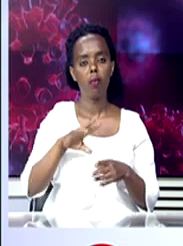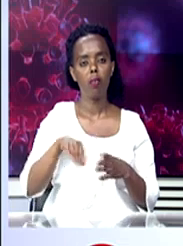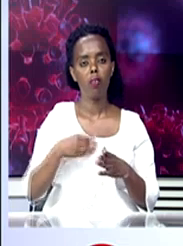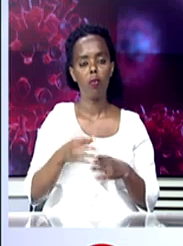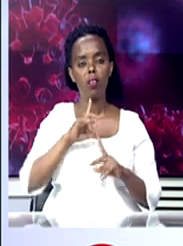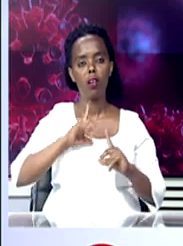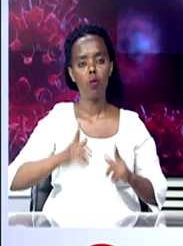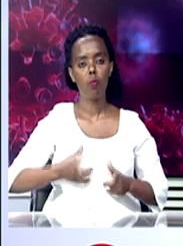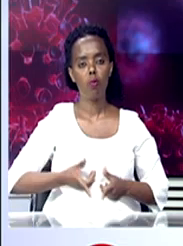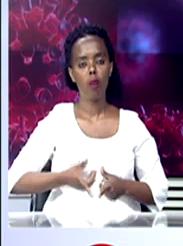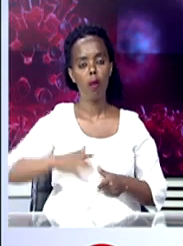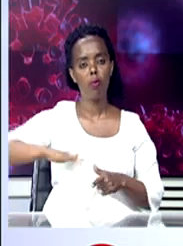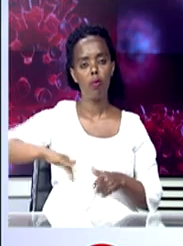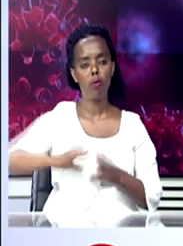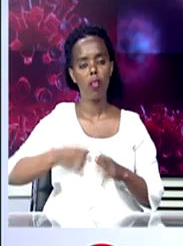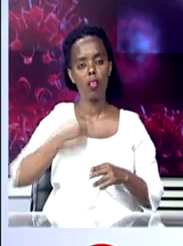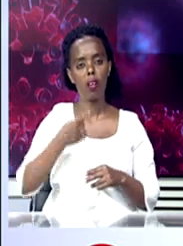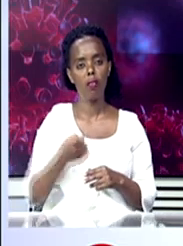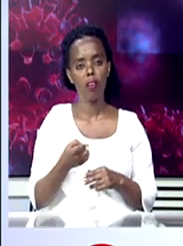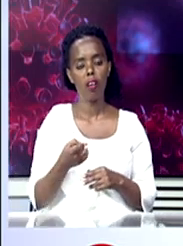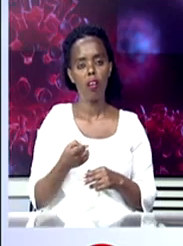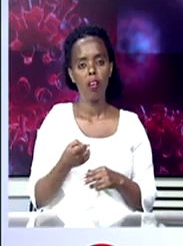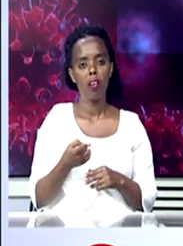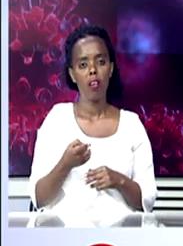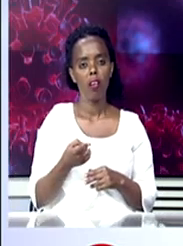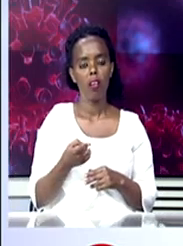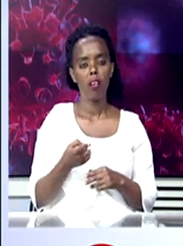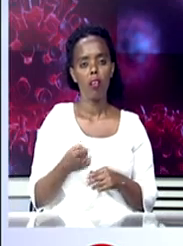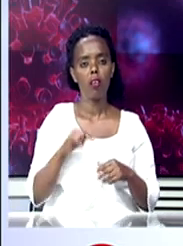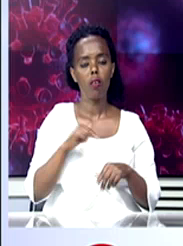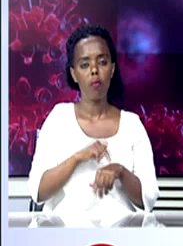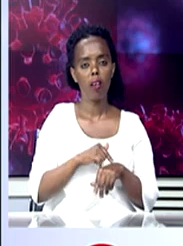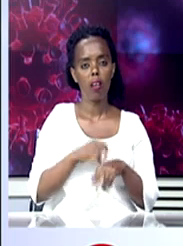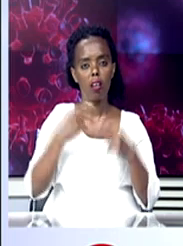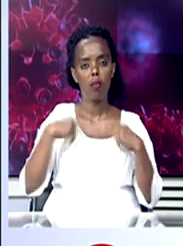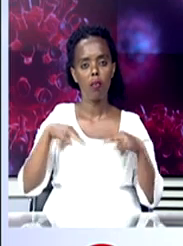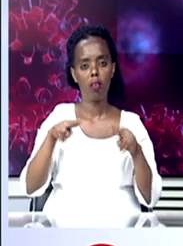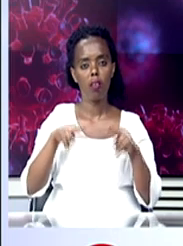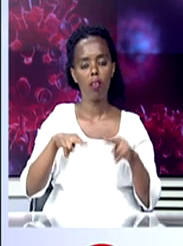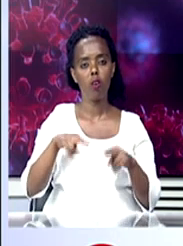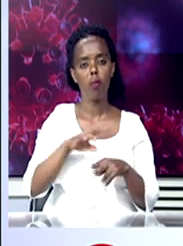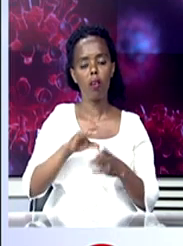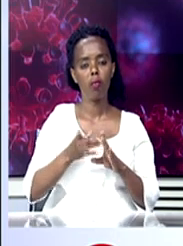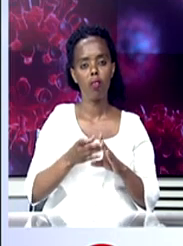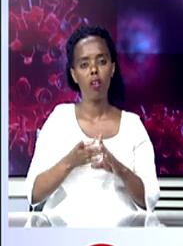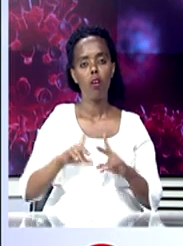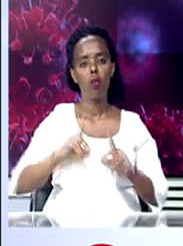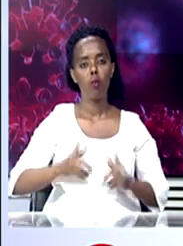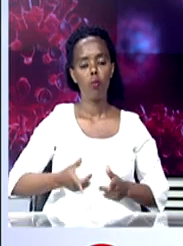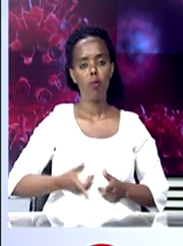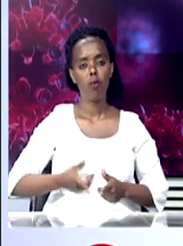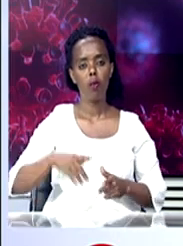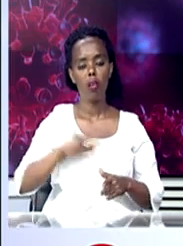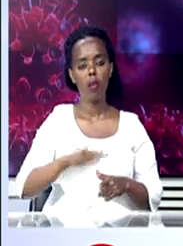imichidi malubbu bararoti wanta ef amma yero amma kana labsamu kan qabu command posti lubbu ilma nama